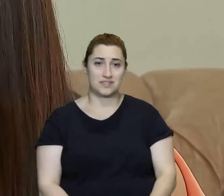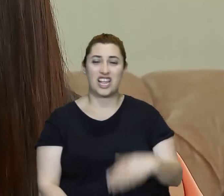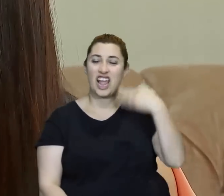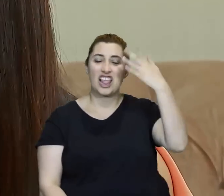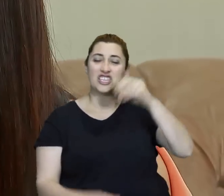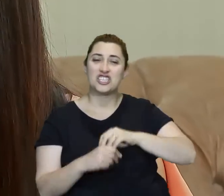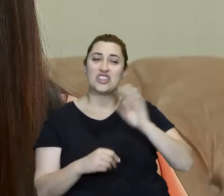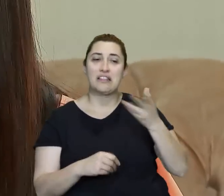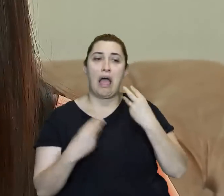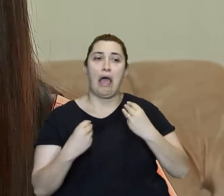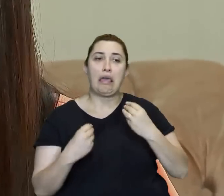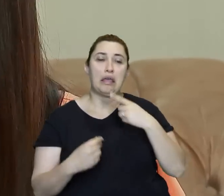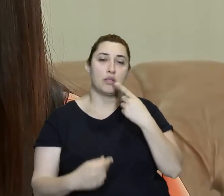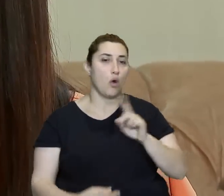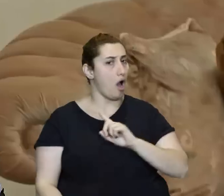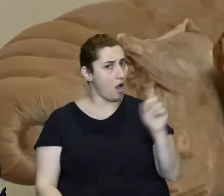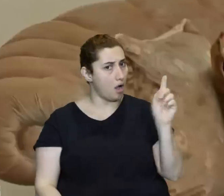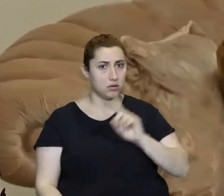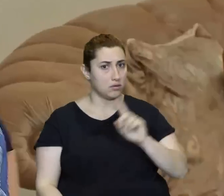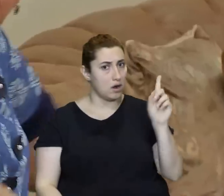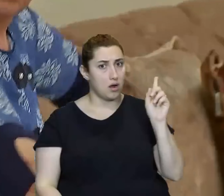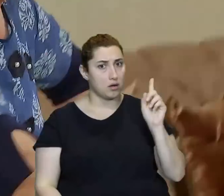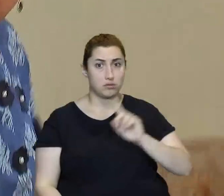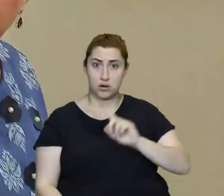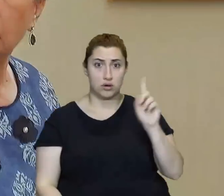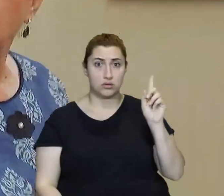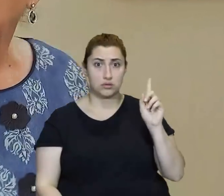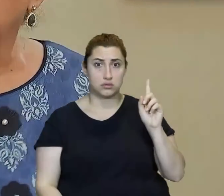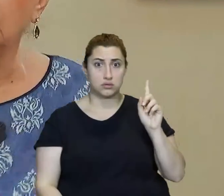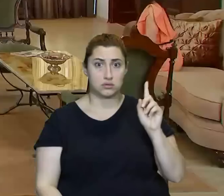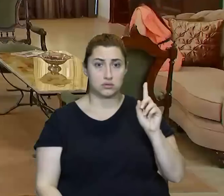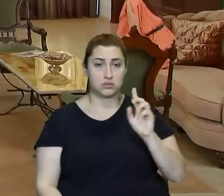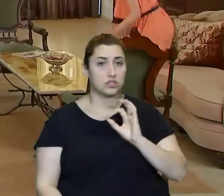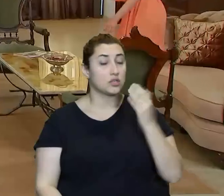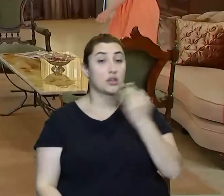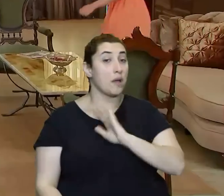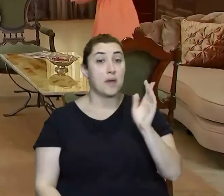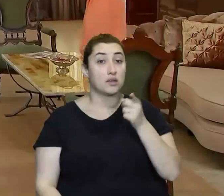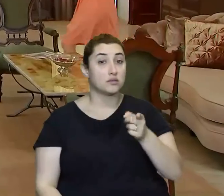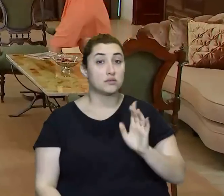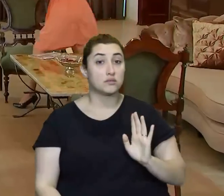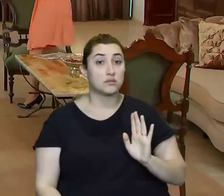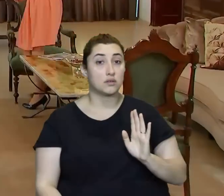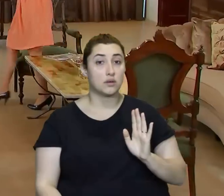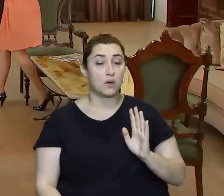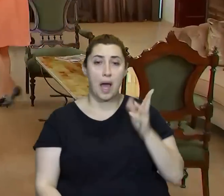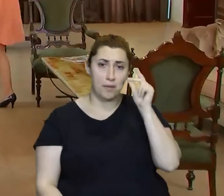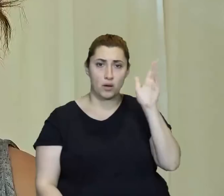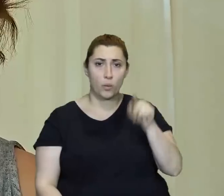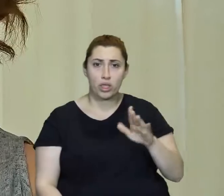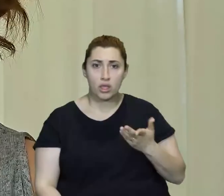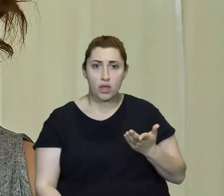Geleceği için daha iyi olacağını düşünüyor. Hayır efendim, hayır. Hayır. Hiçbir yere gidemezsin. Ne demek